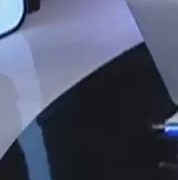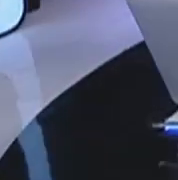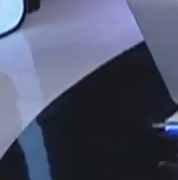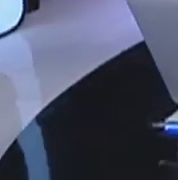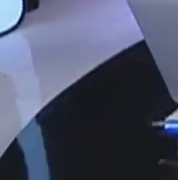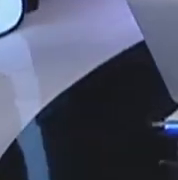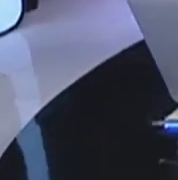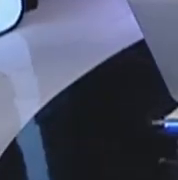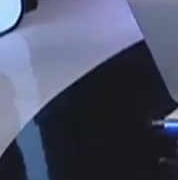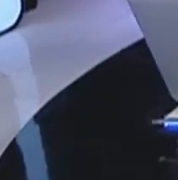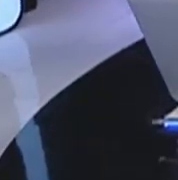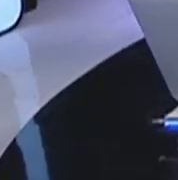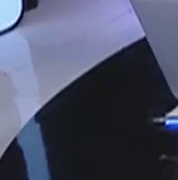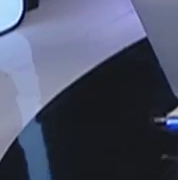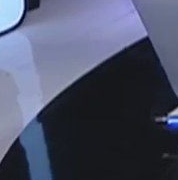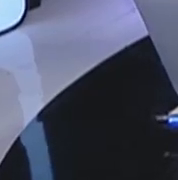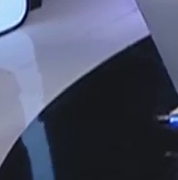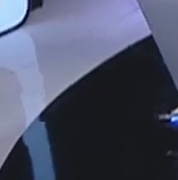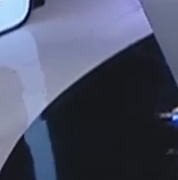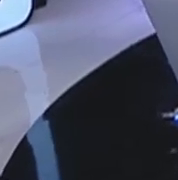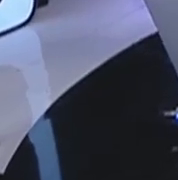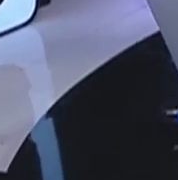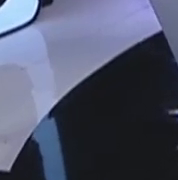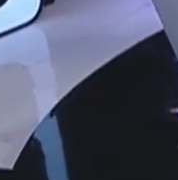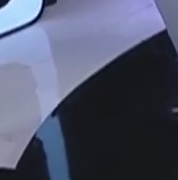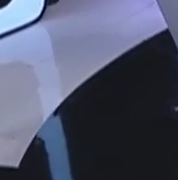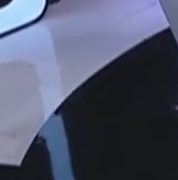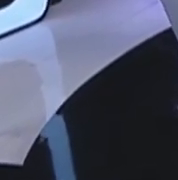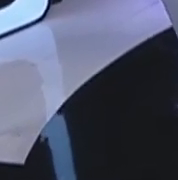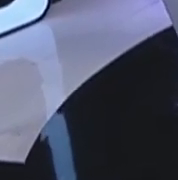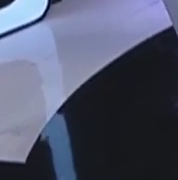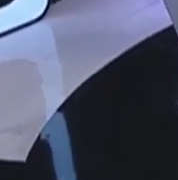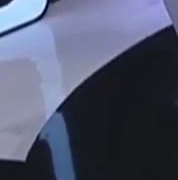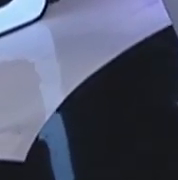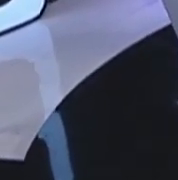المكان القديم الهدى